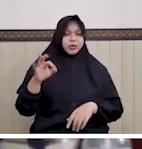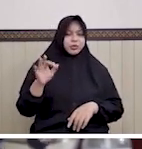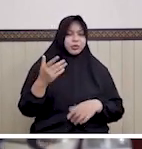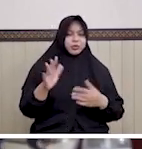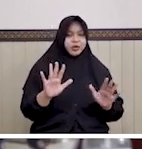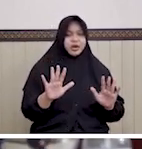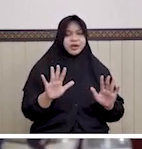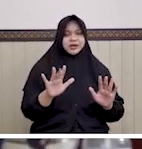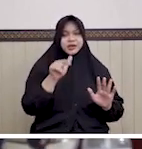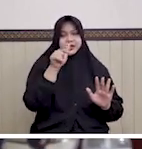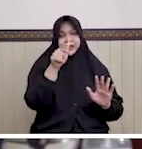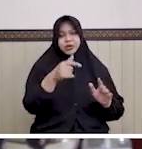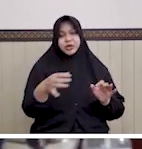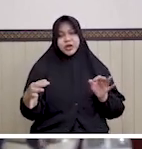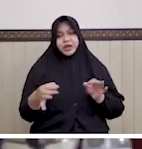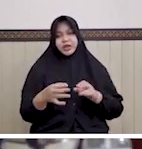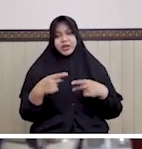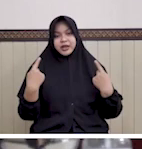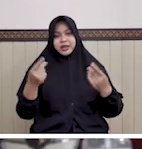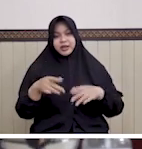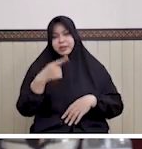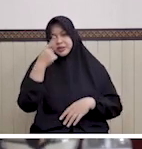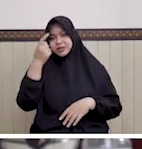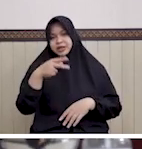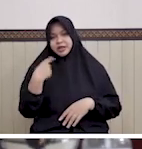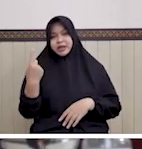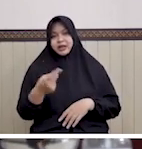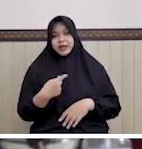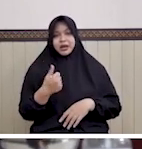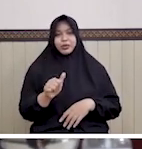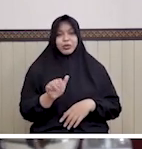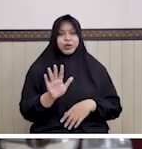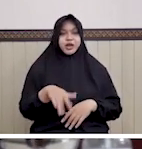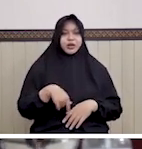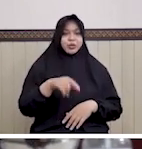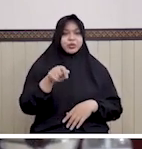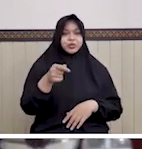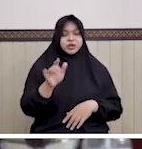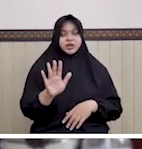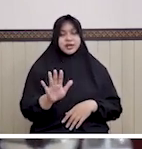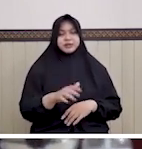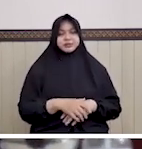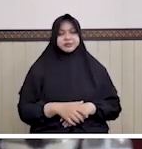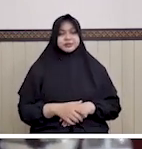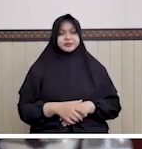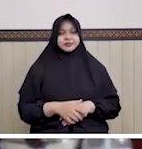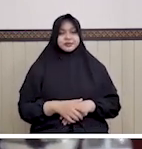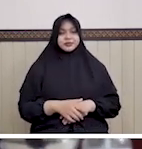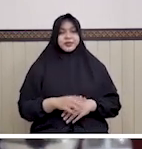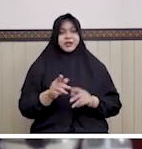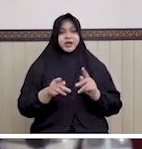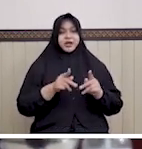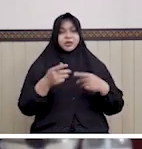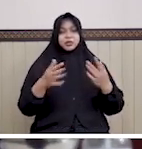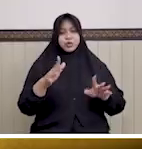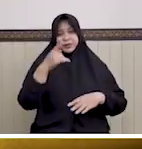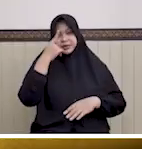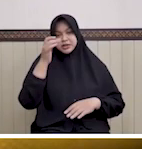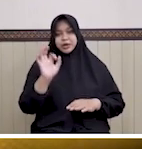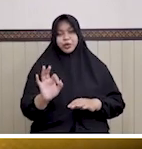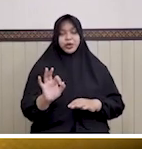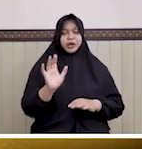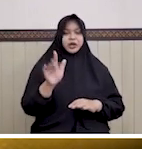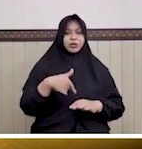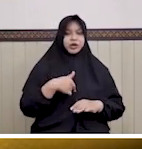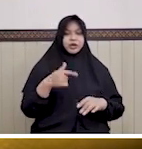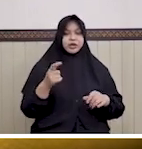selalu dia dia dekat dengan kita dia percaya dengan kita itu kuncinya pajaksa kalau dia sudah percaya itu